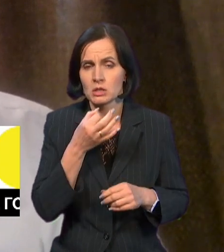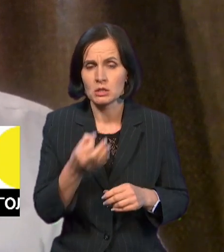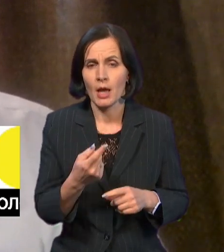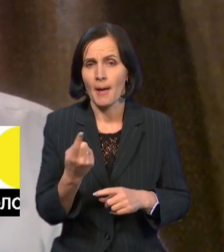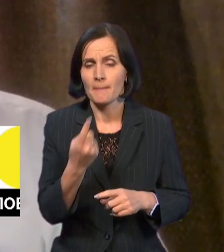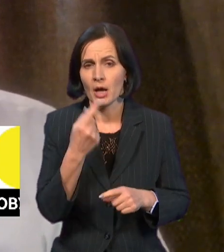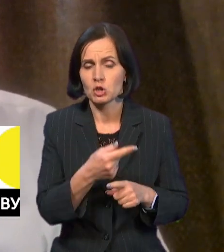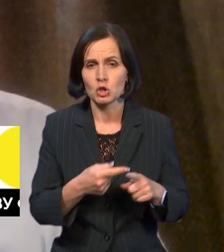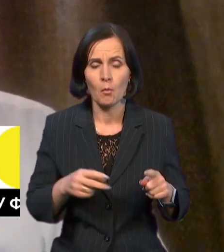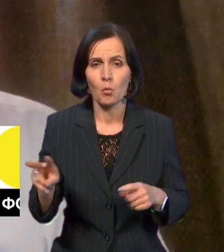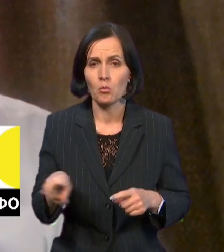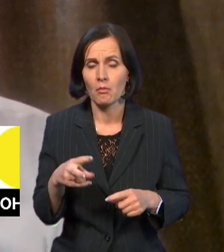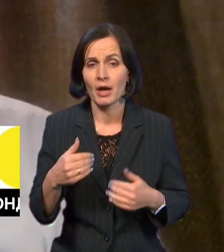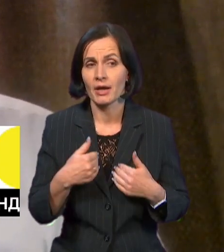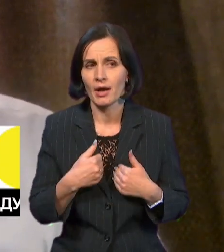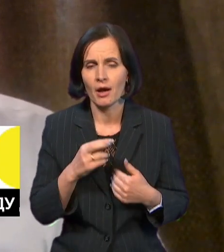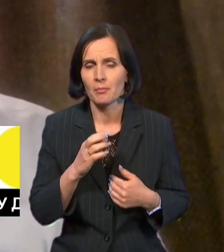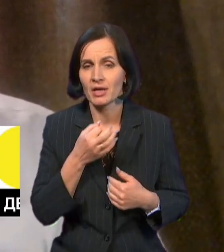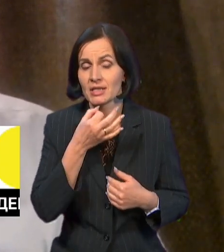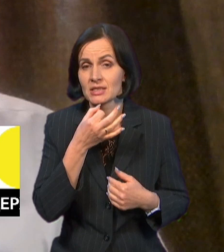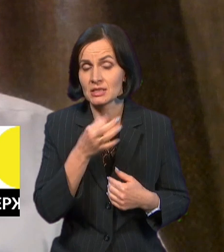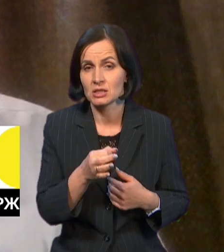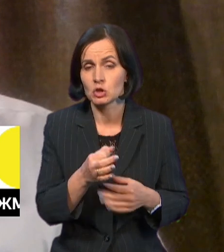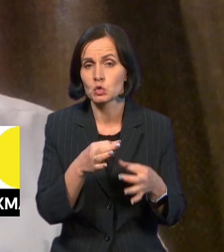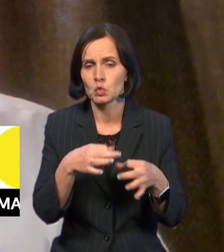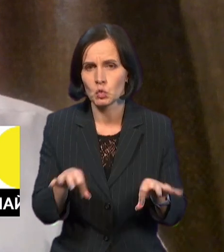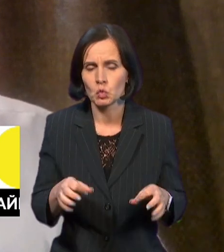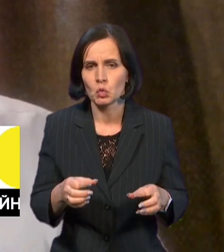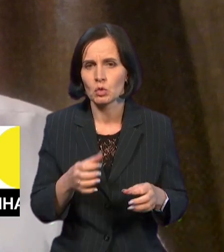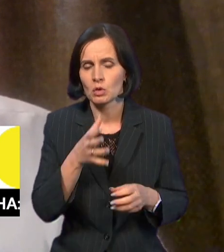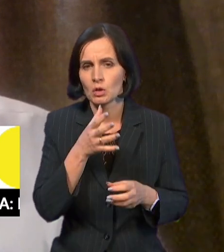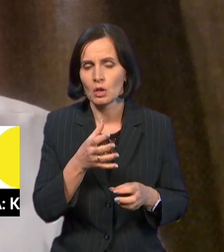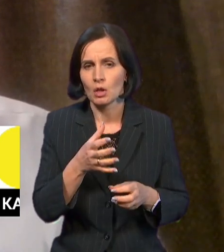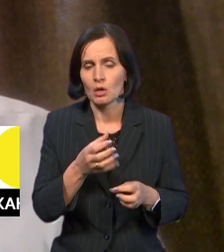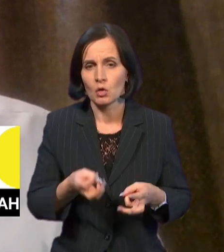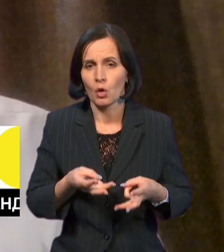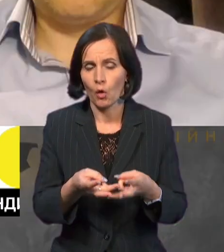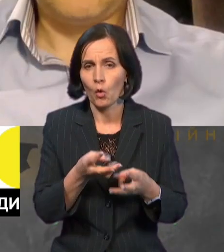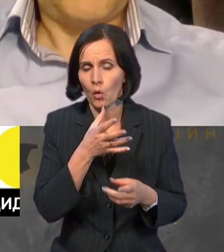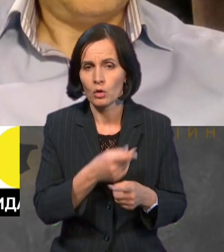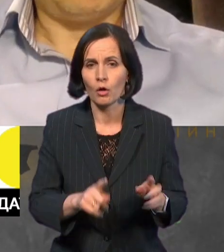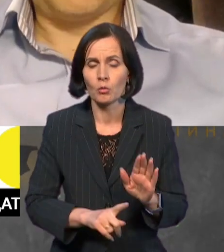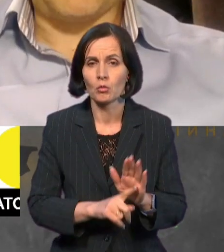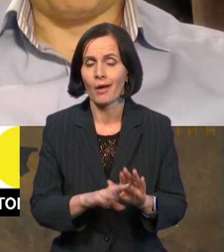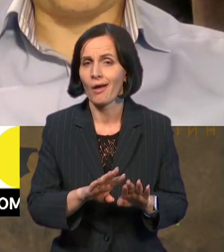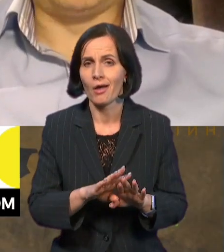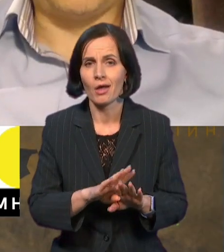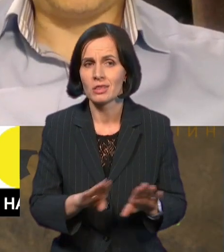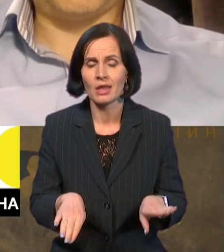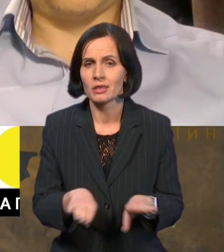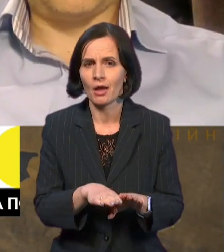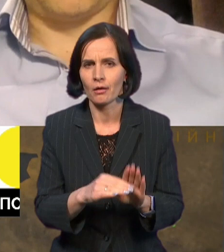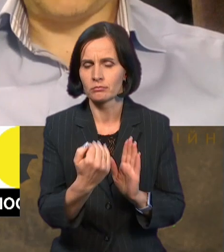так, вона, я би так навіть сказав, що дозволяла би, в принципі, опалювальний сезон розпочинати не так, як у нас розпочали там, майже як по